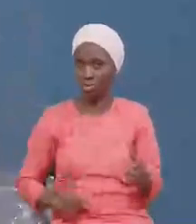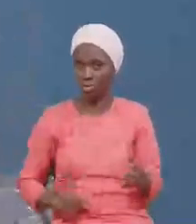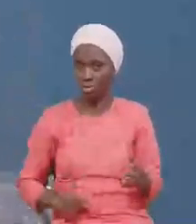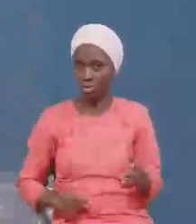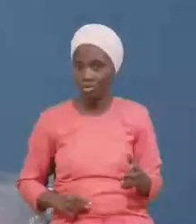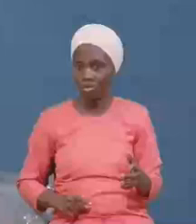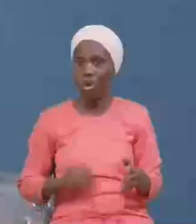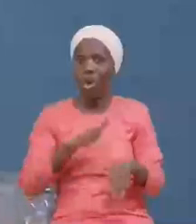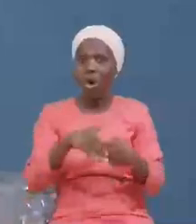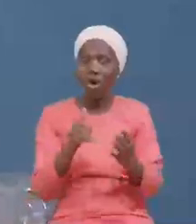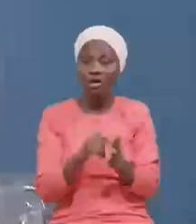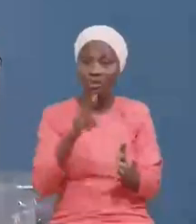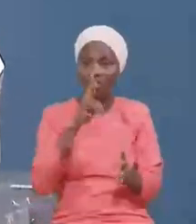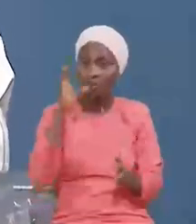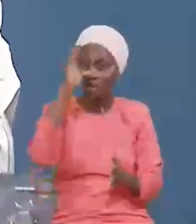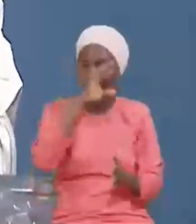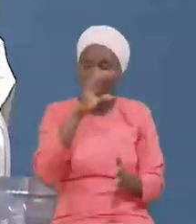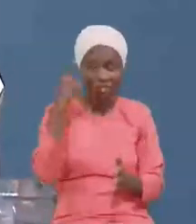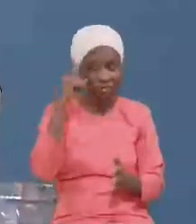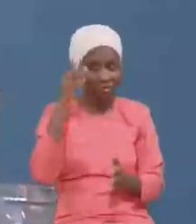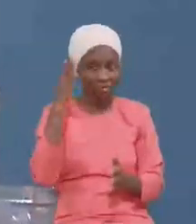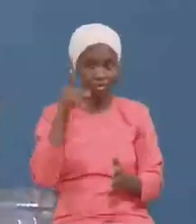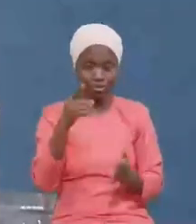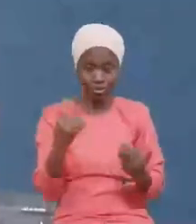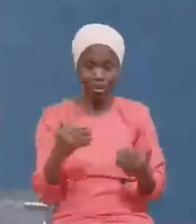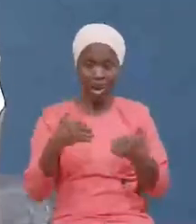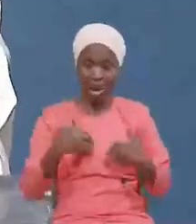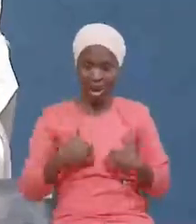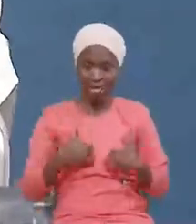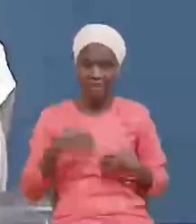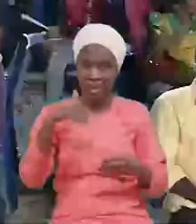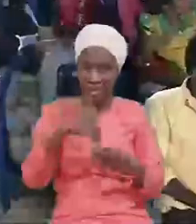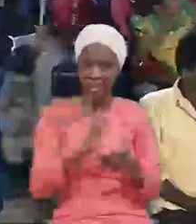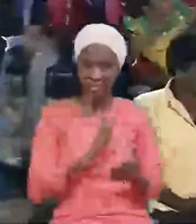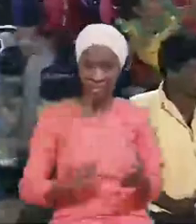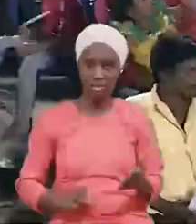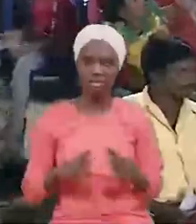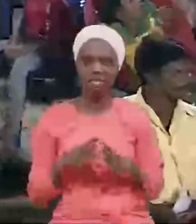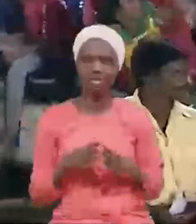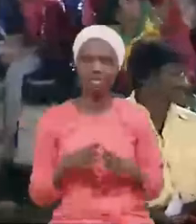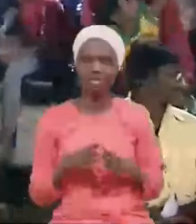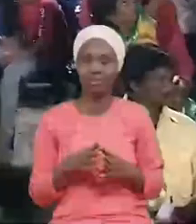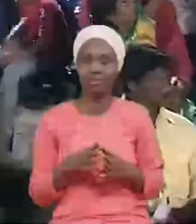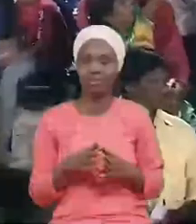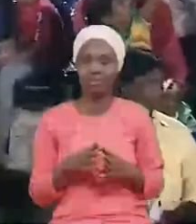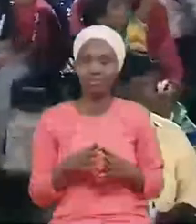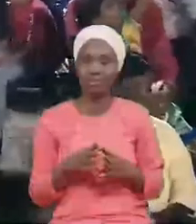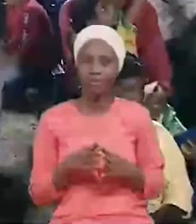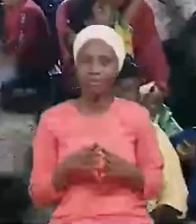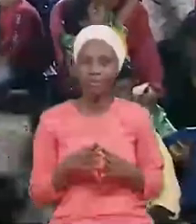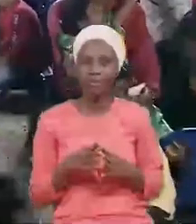Tout ce que tu cherches, tu vas le trouver maintenant en Christ.